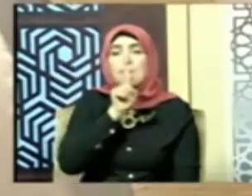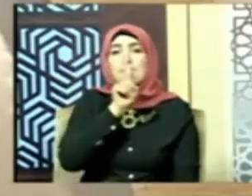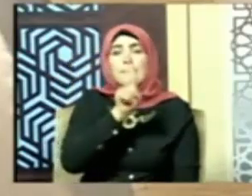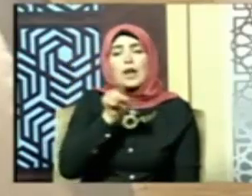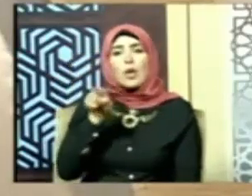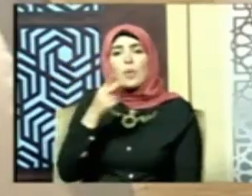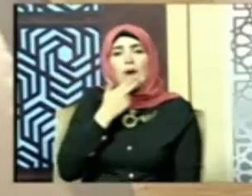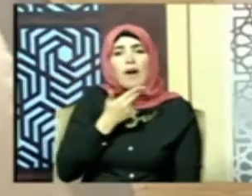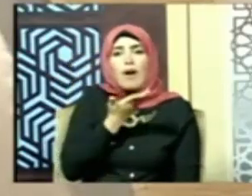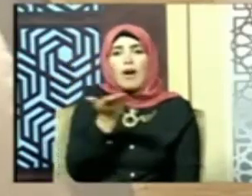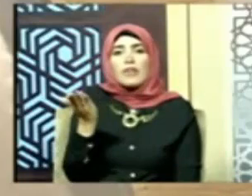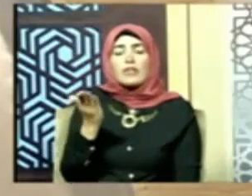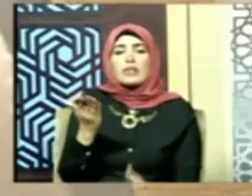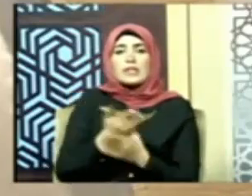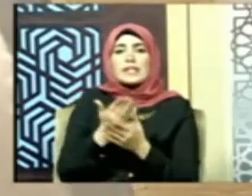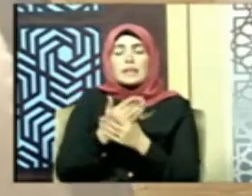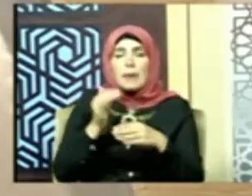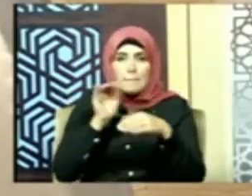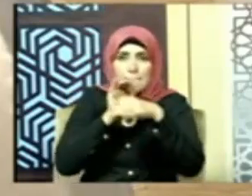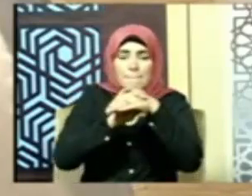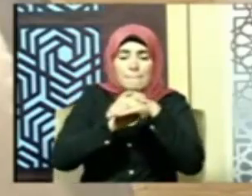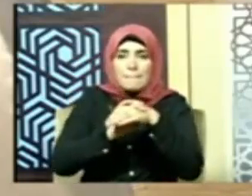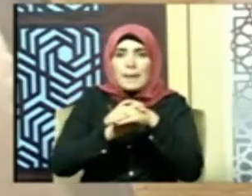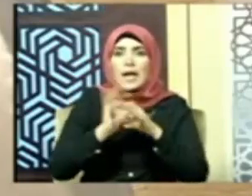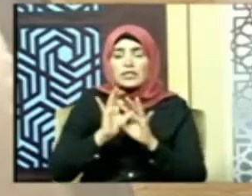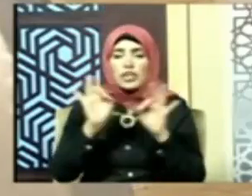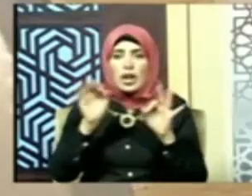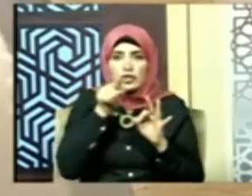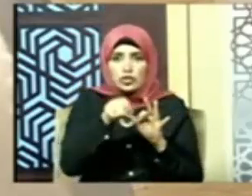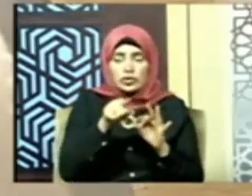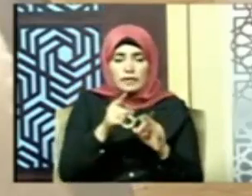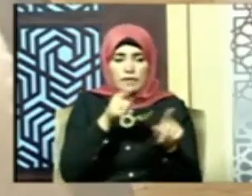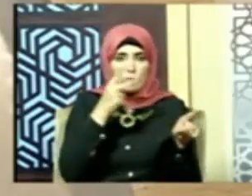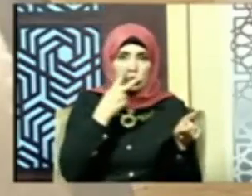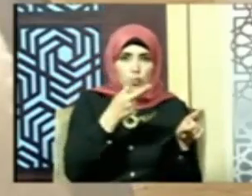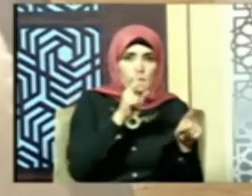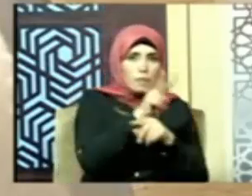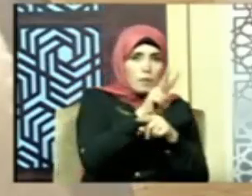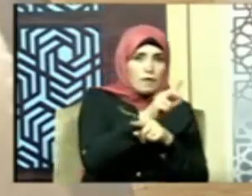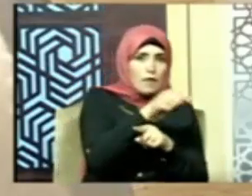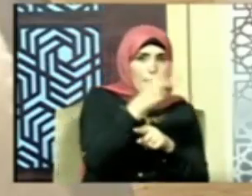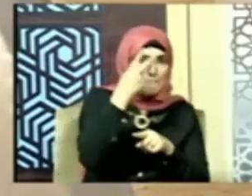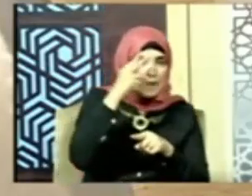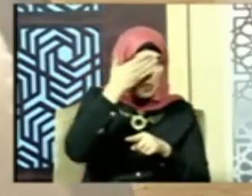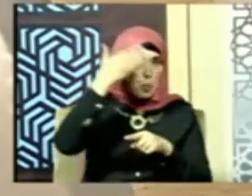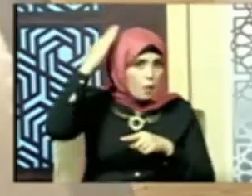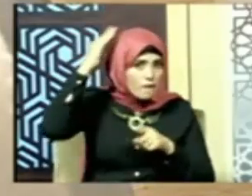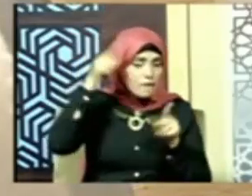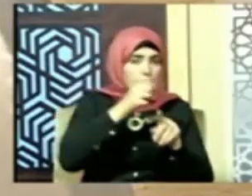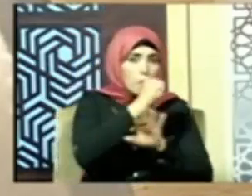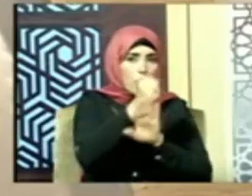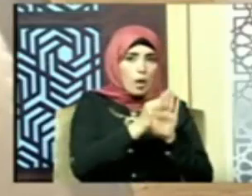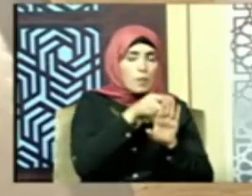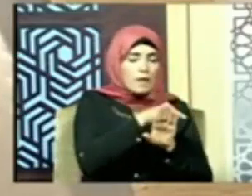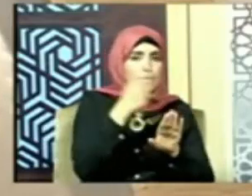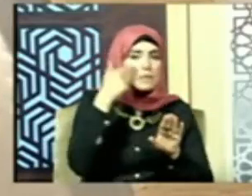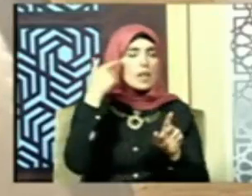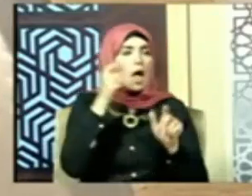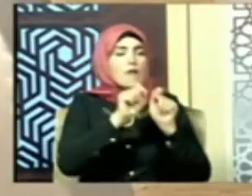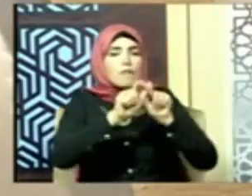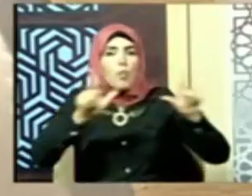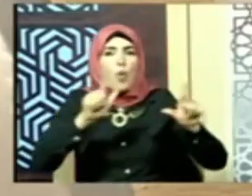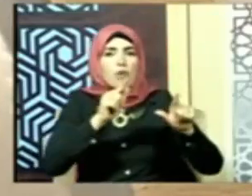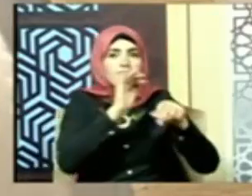لكم، لأنه يكشف المرجفين والمنافقين والمأجورين والخونة والعملاء